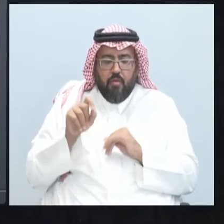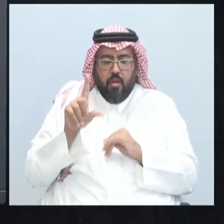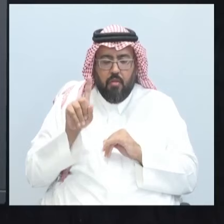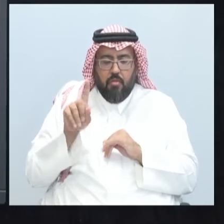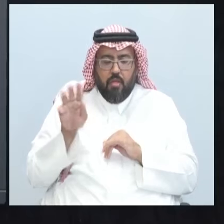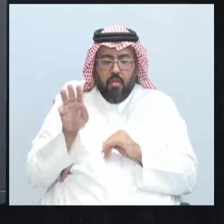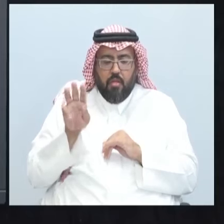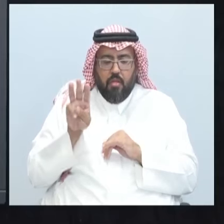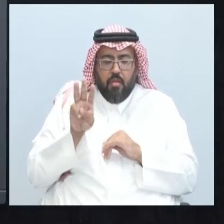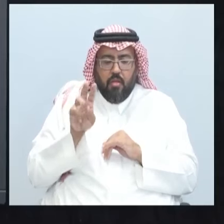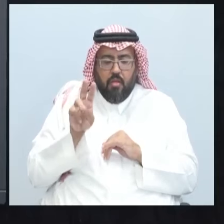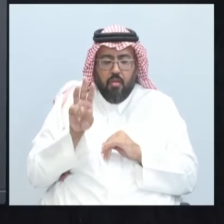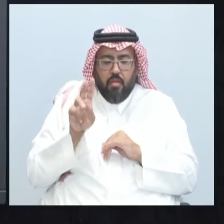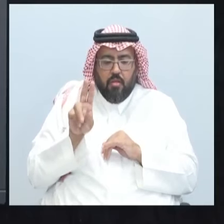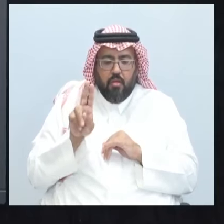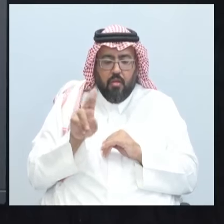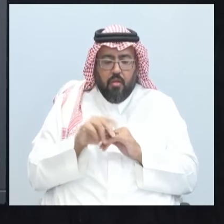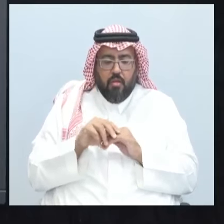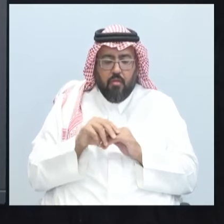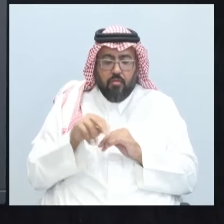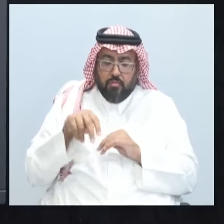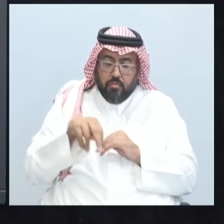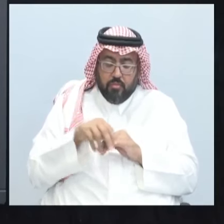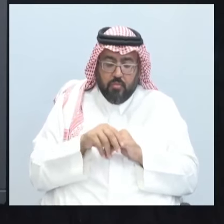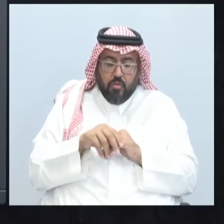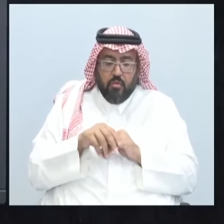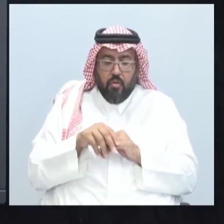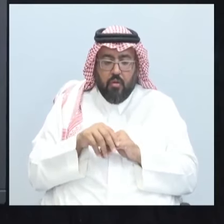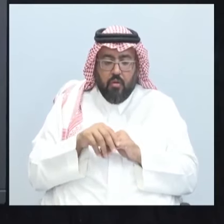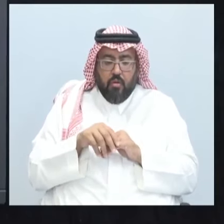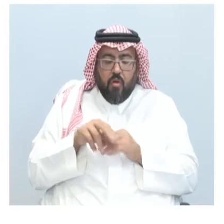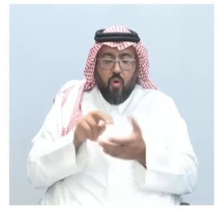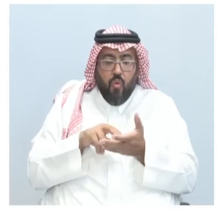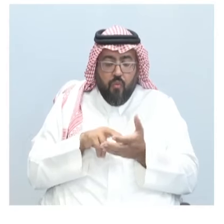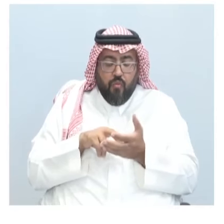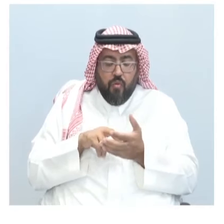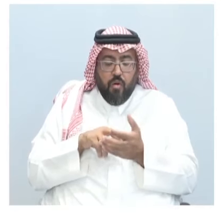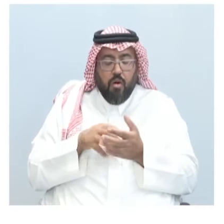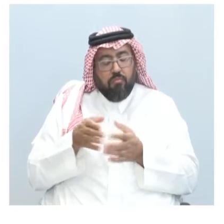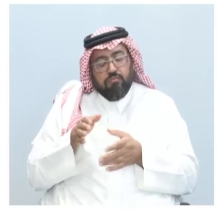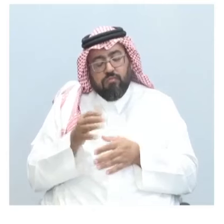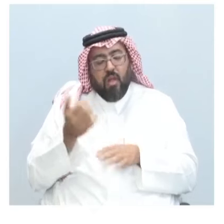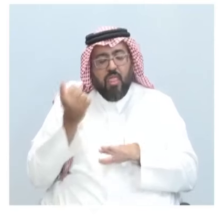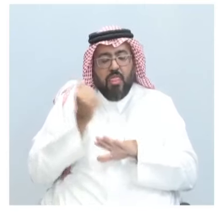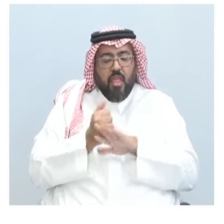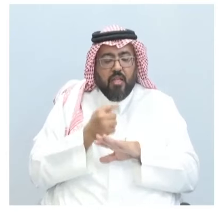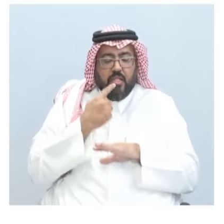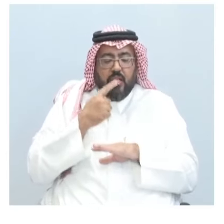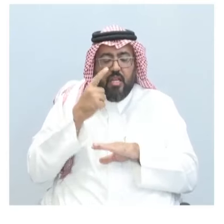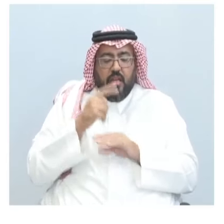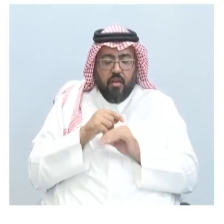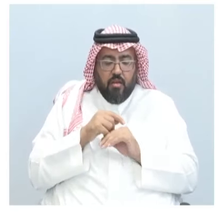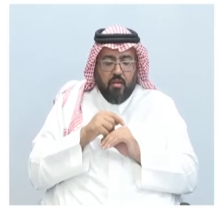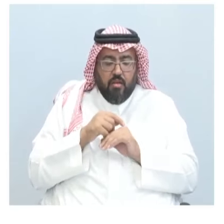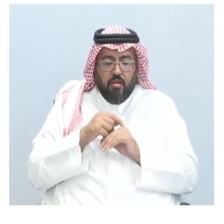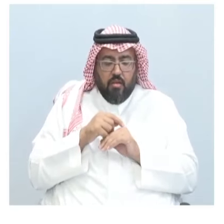فلبثت اي فمكثت بعد خروجك من مصر خوفا من القتل سنين في اهل